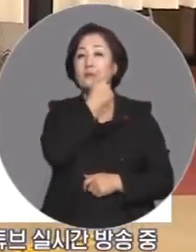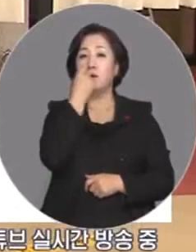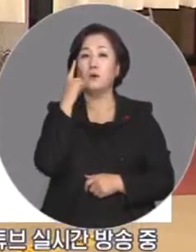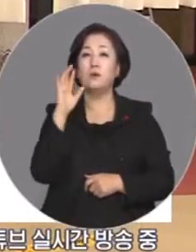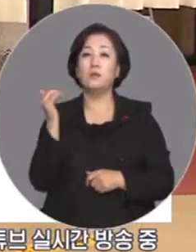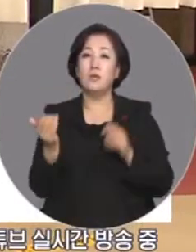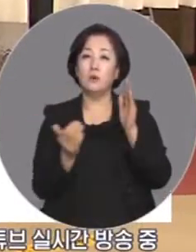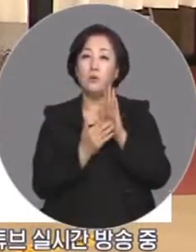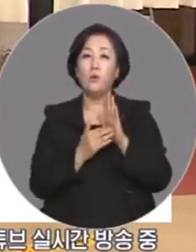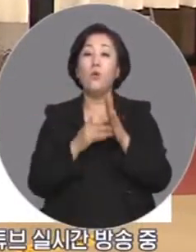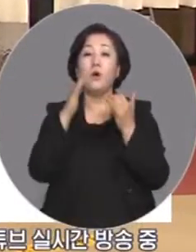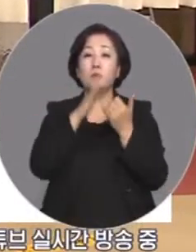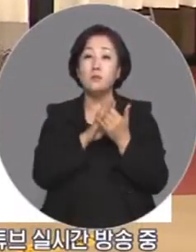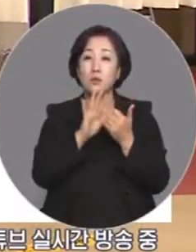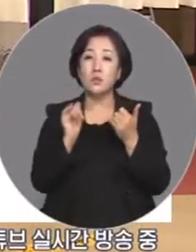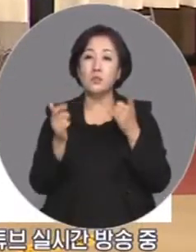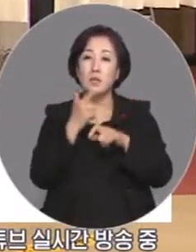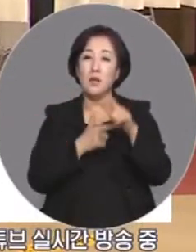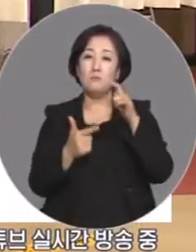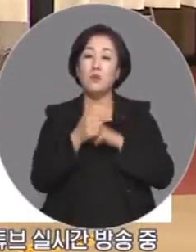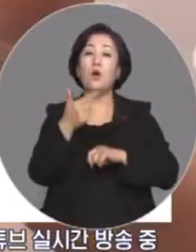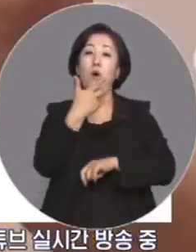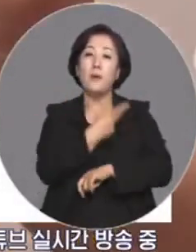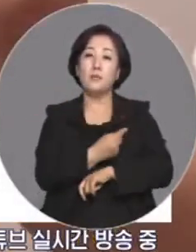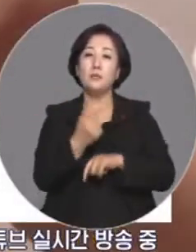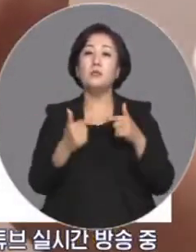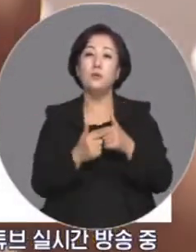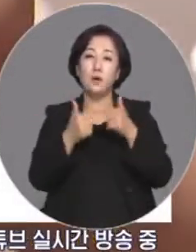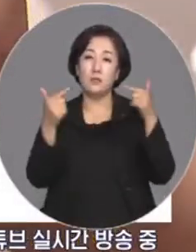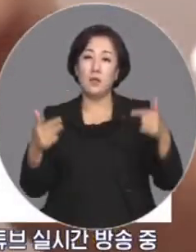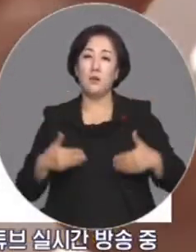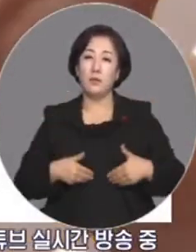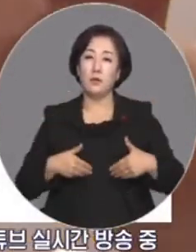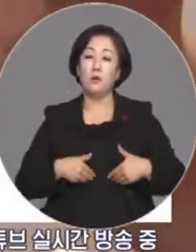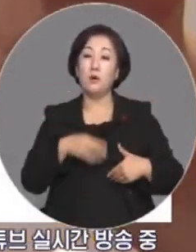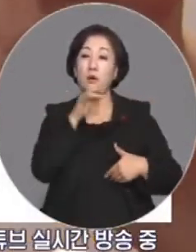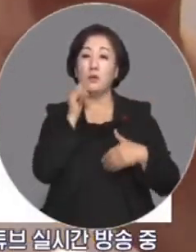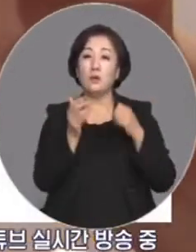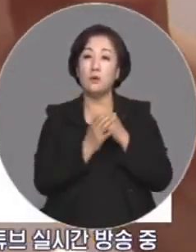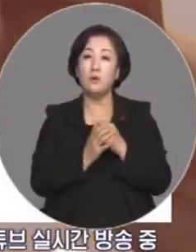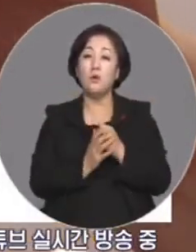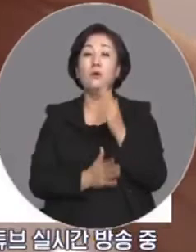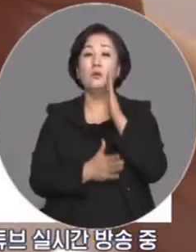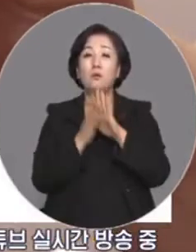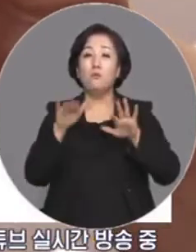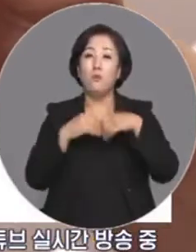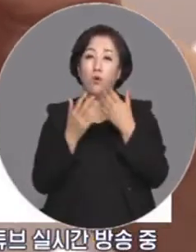있다며 청소년 백신 접종이 확대돼야 한다는 입장입니다. 한편 울산 지역